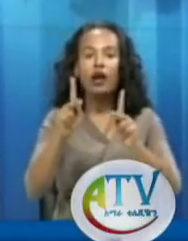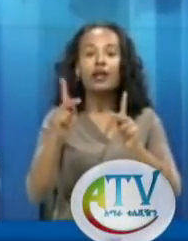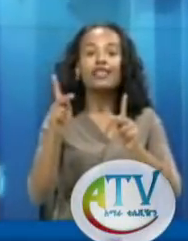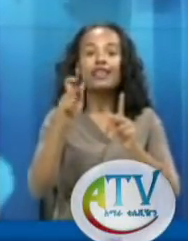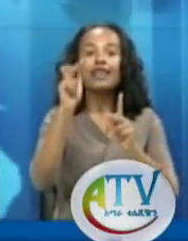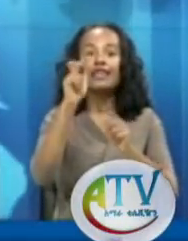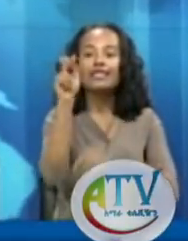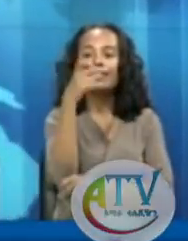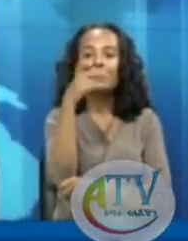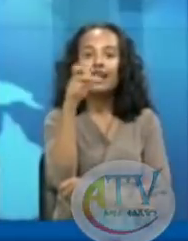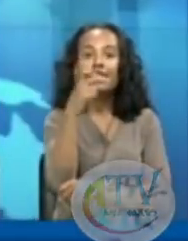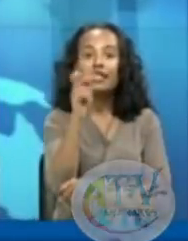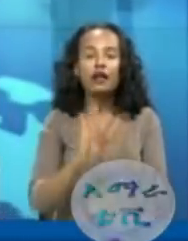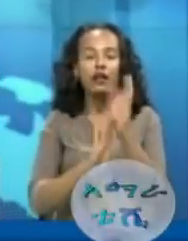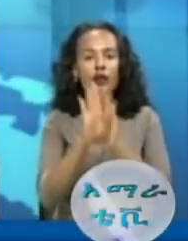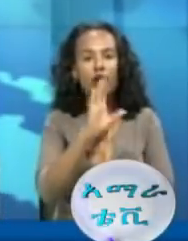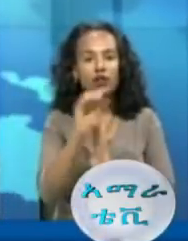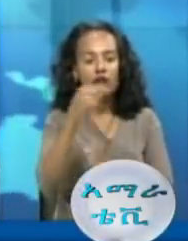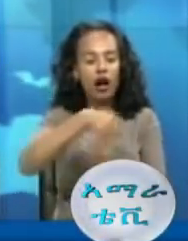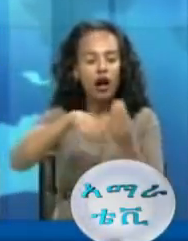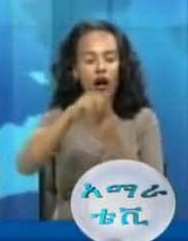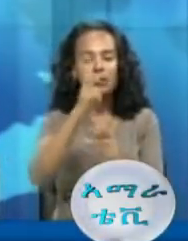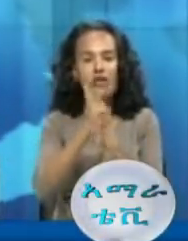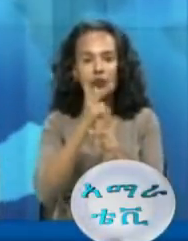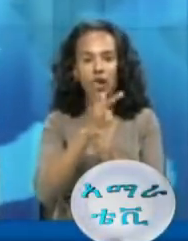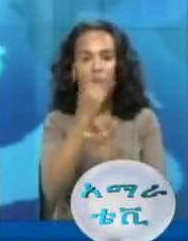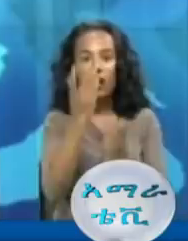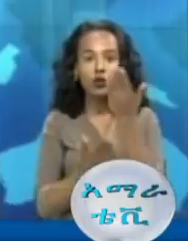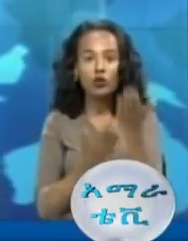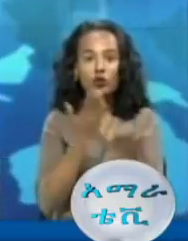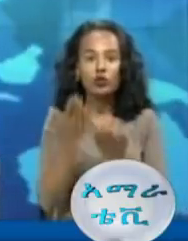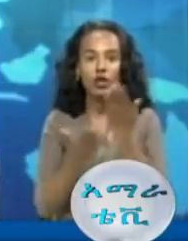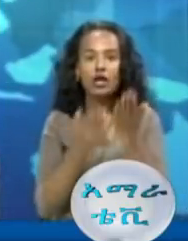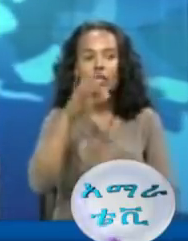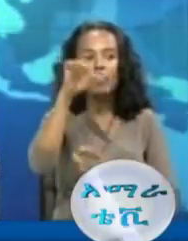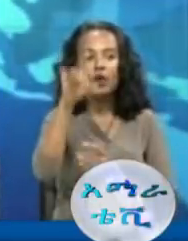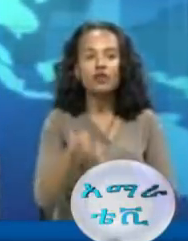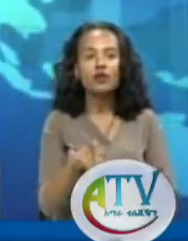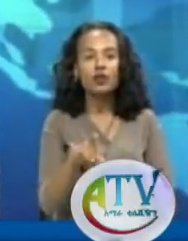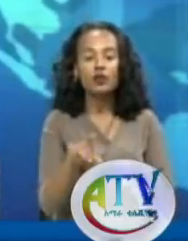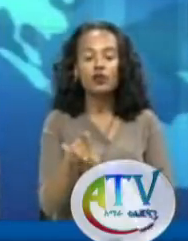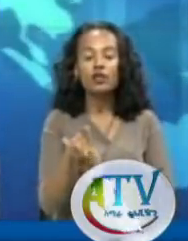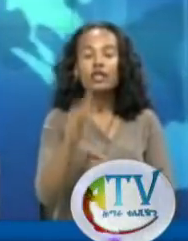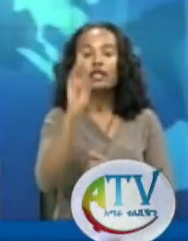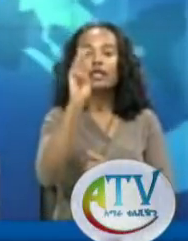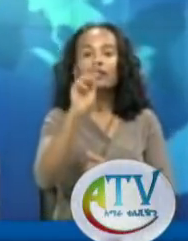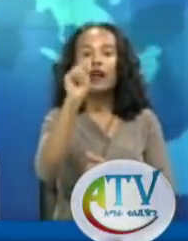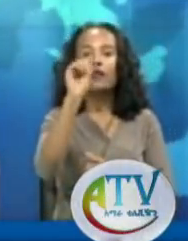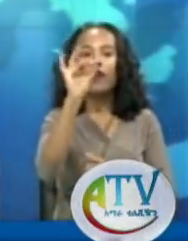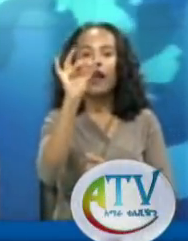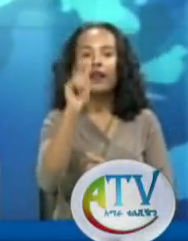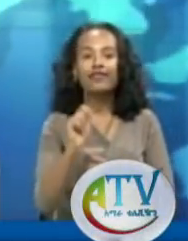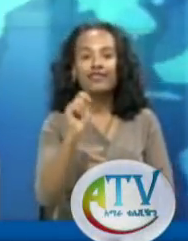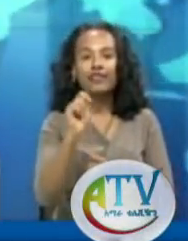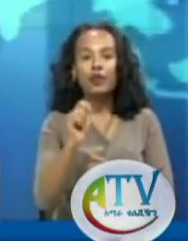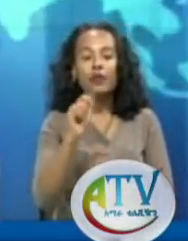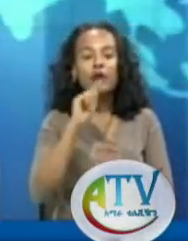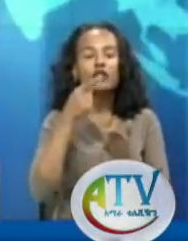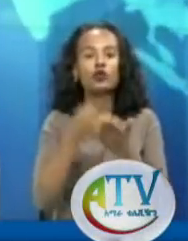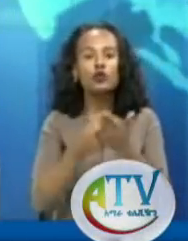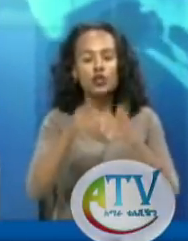ልማትና ለአካባቢ ጥበቃ አገልግሎት የሚያስፈልጉትን የሳተላይት መረጃዎች ለመቀበል